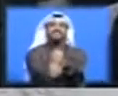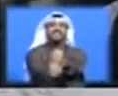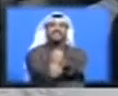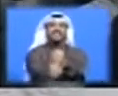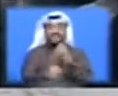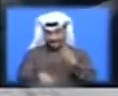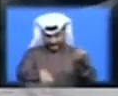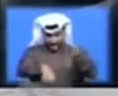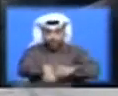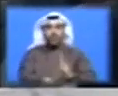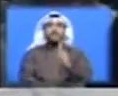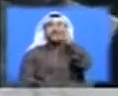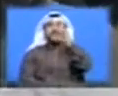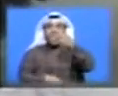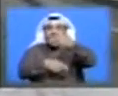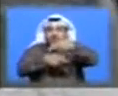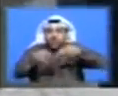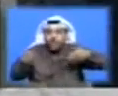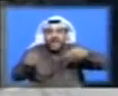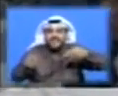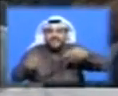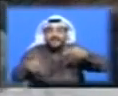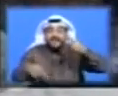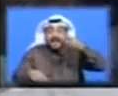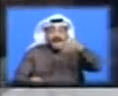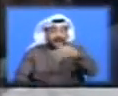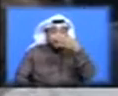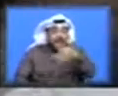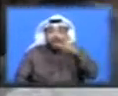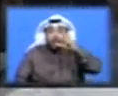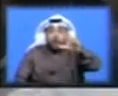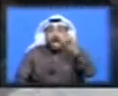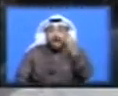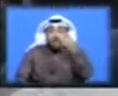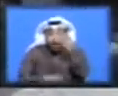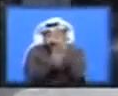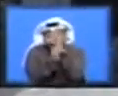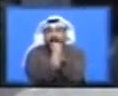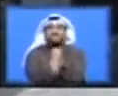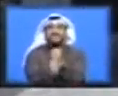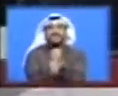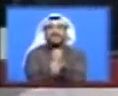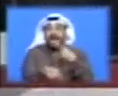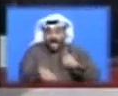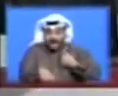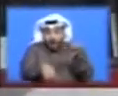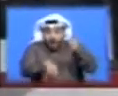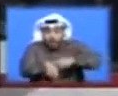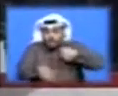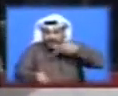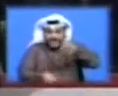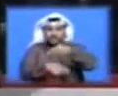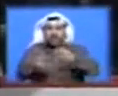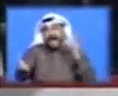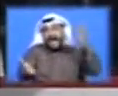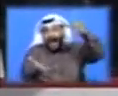لأول مرة إن الكويت تنزل معرض القاهرة وتكرم ناس وأنا أكون أولهم. وفي حفل